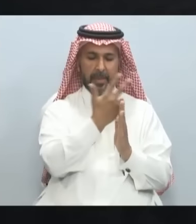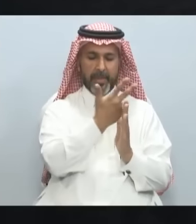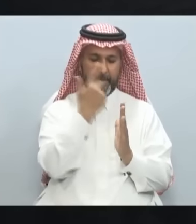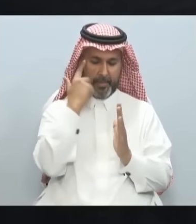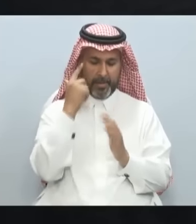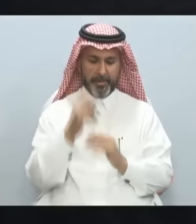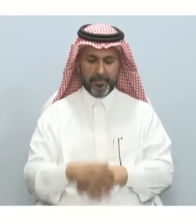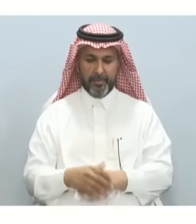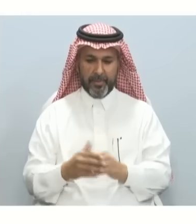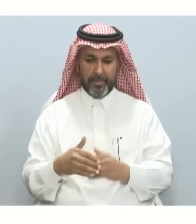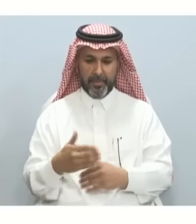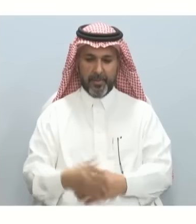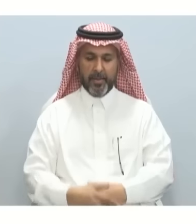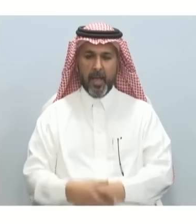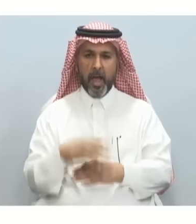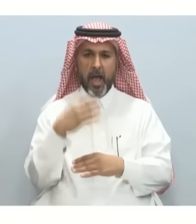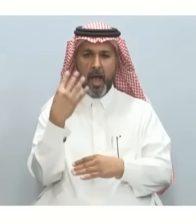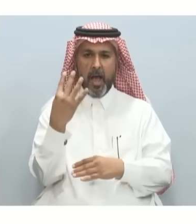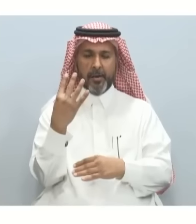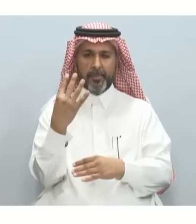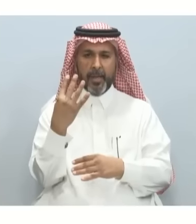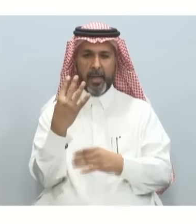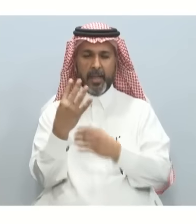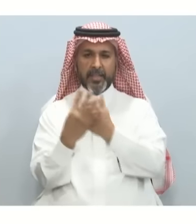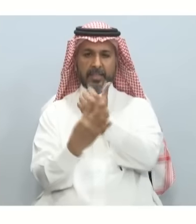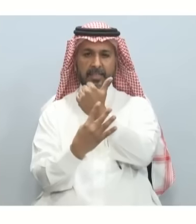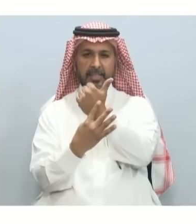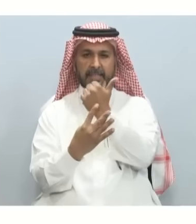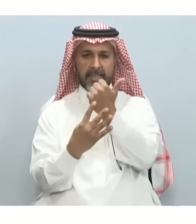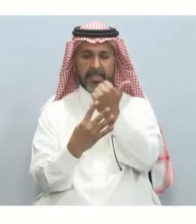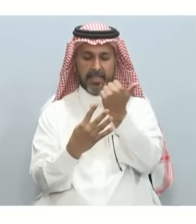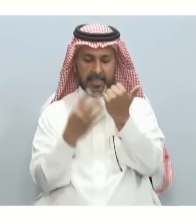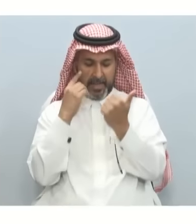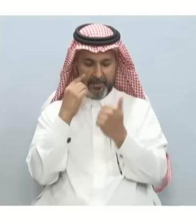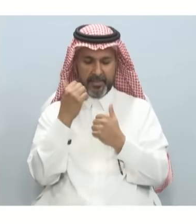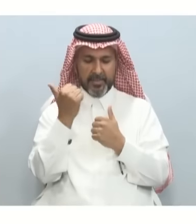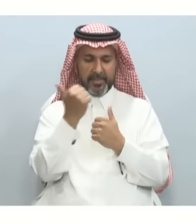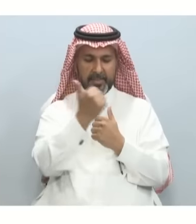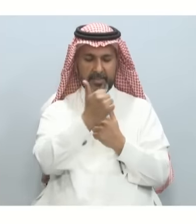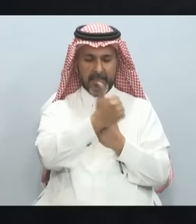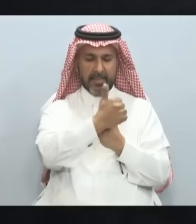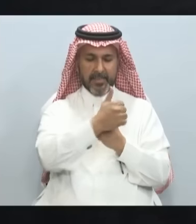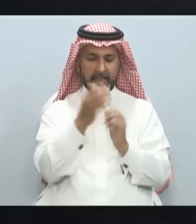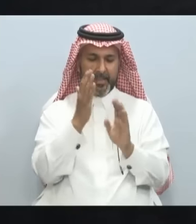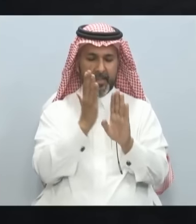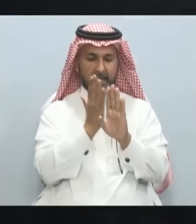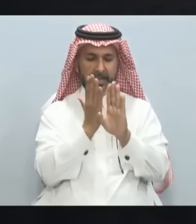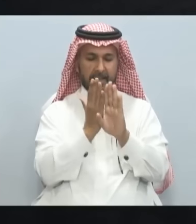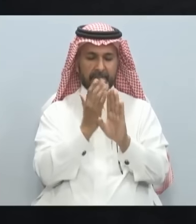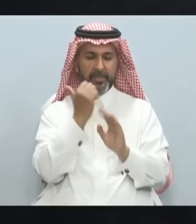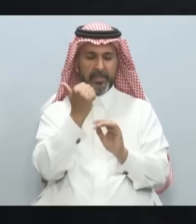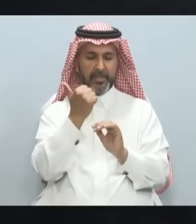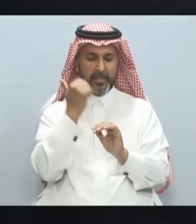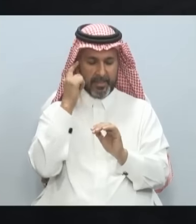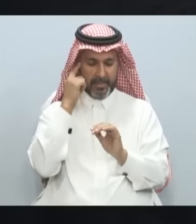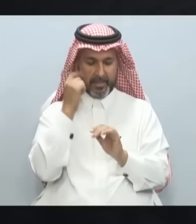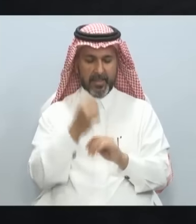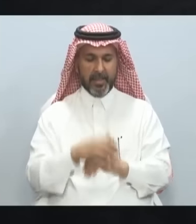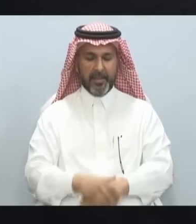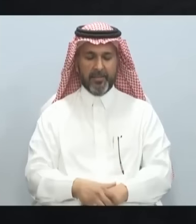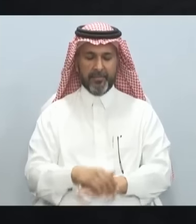اخرى وبناتي اربعه ضرب سته تساوي 24 اذا الذين اربعه صفوف في كل صفوف سته طويلات